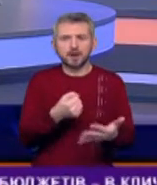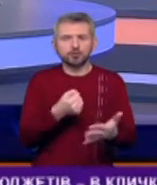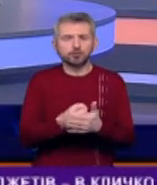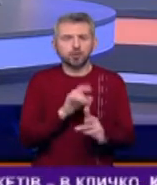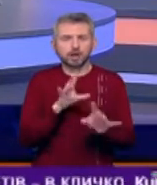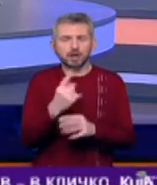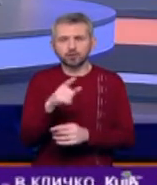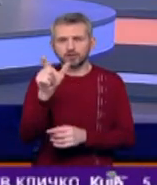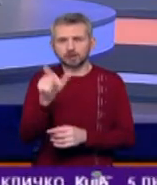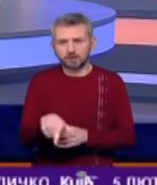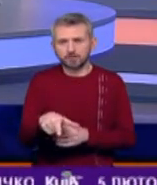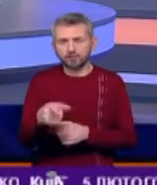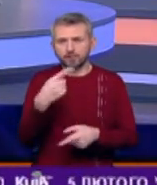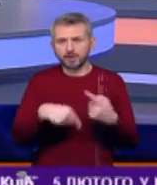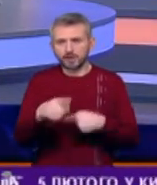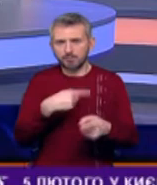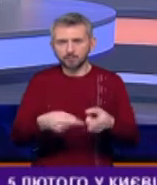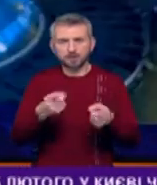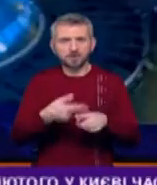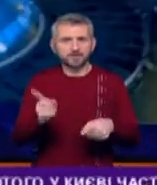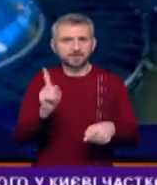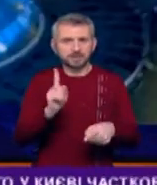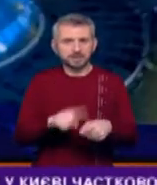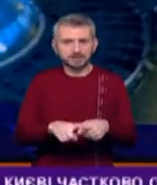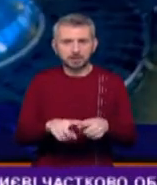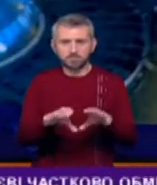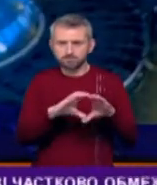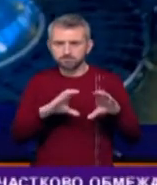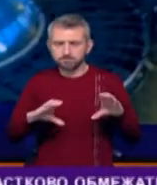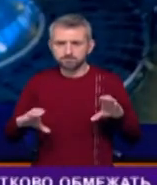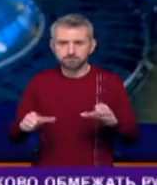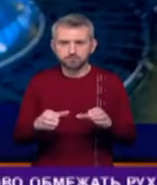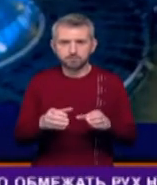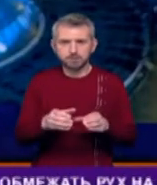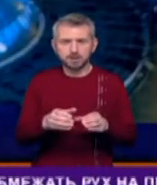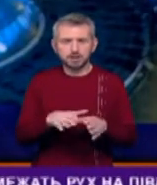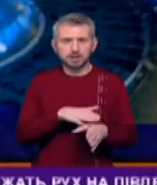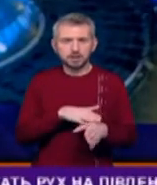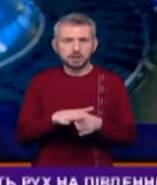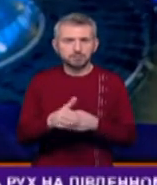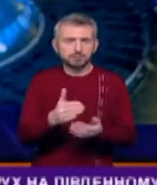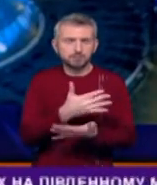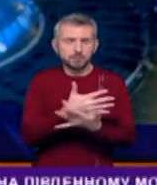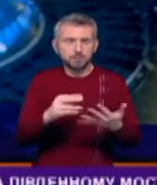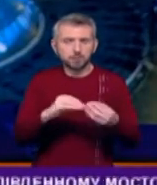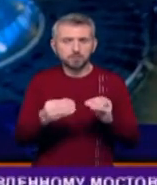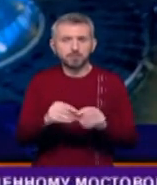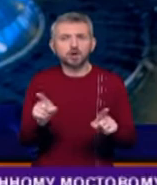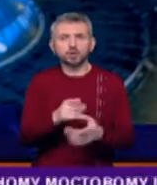з кандидатів повернемося, тому що насправді це цілий пласт, я би так сказав, цілий шар проблематики, яка